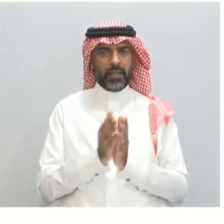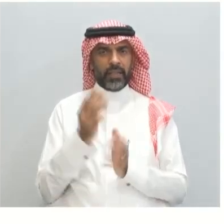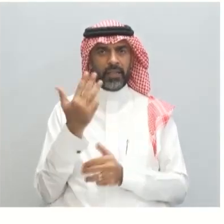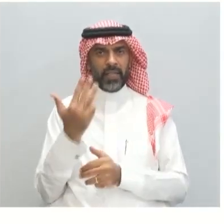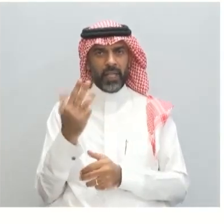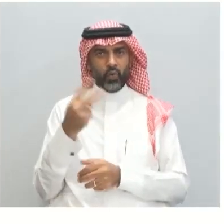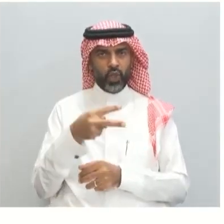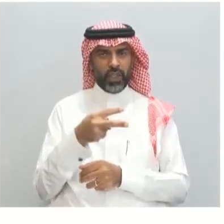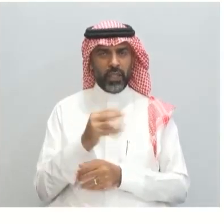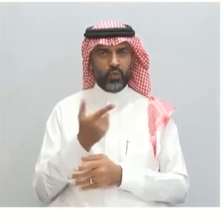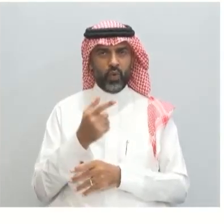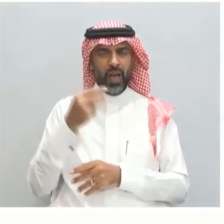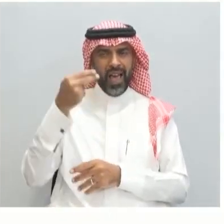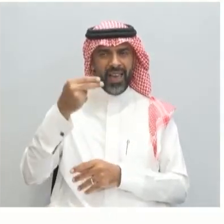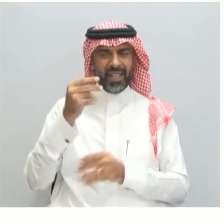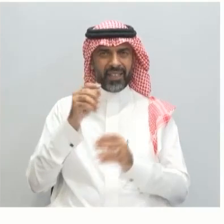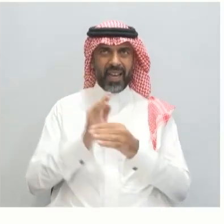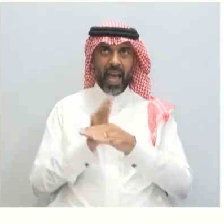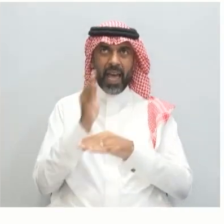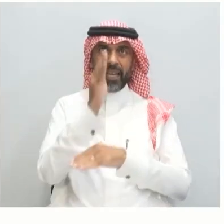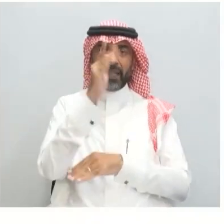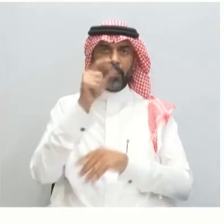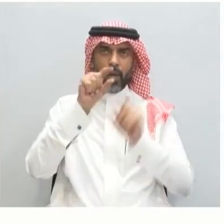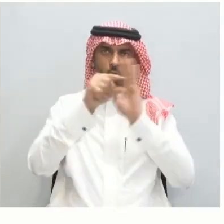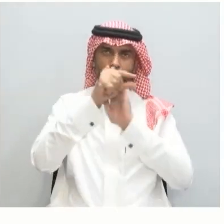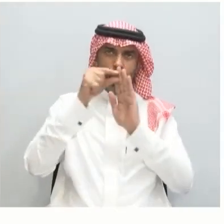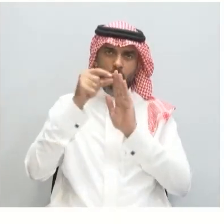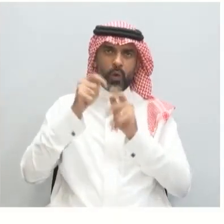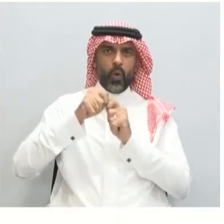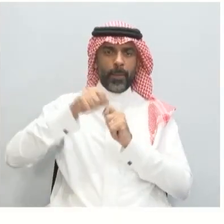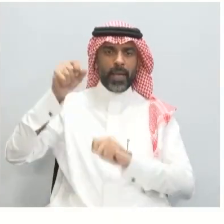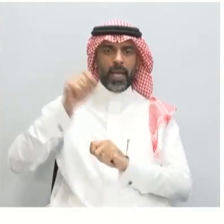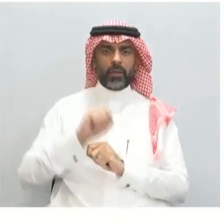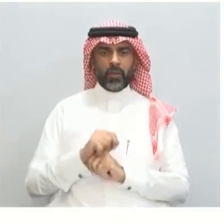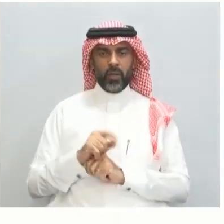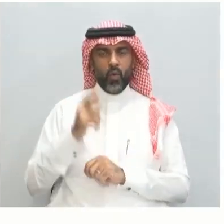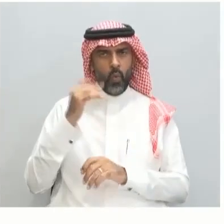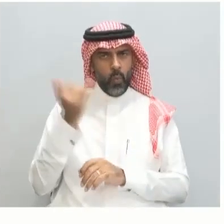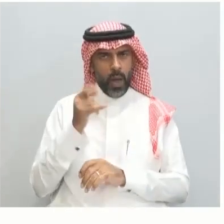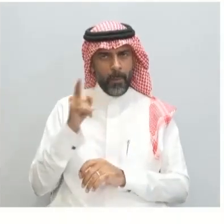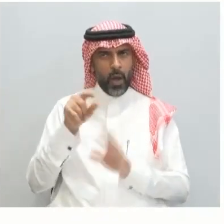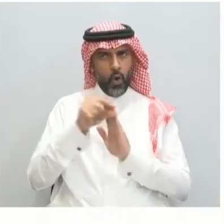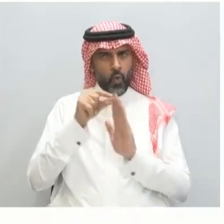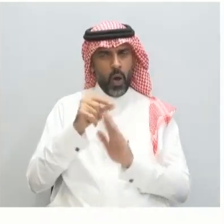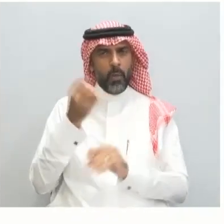وال عناصر الخريطه من عنوان ومقياس واهميه العنوان والمقياس